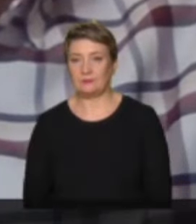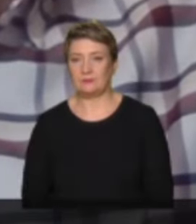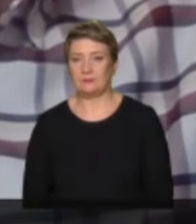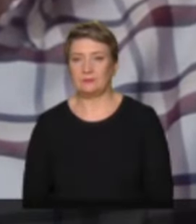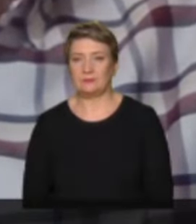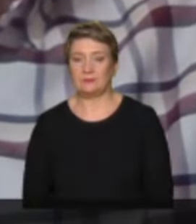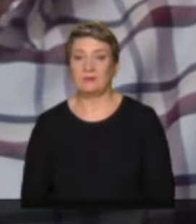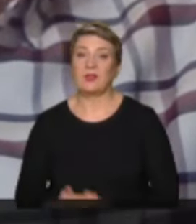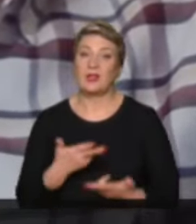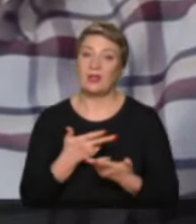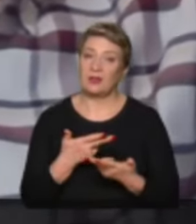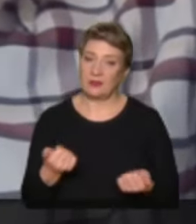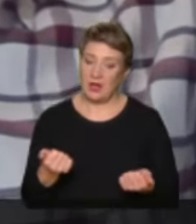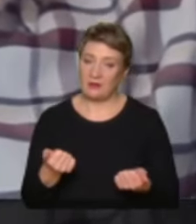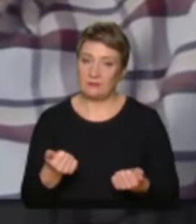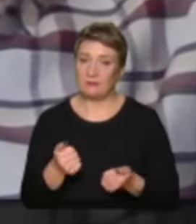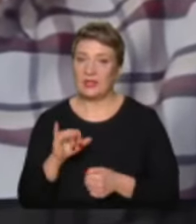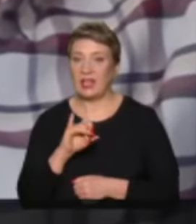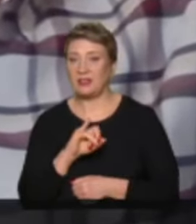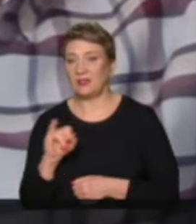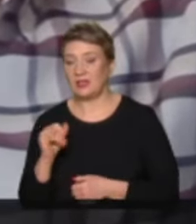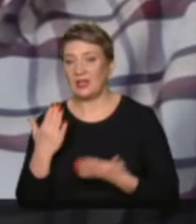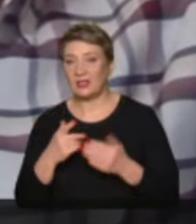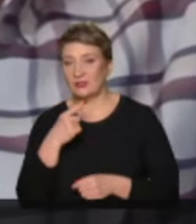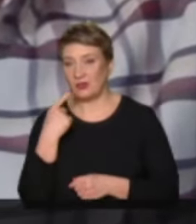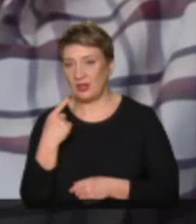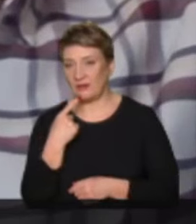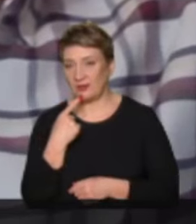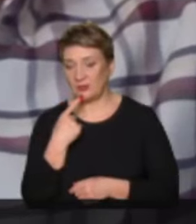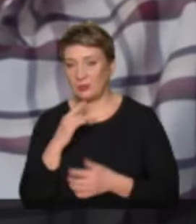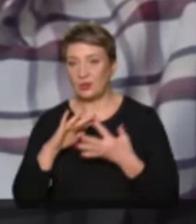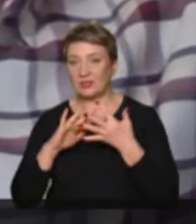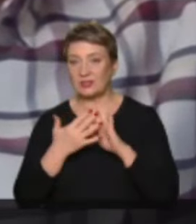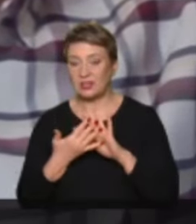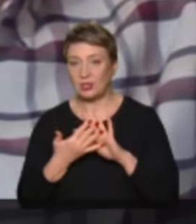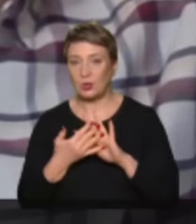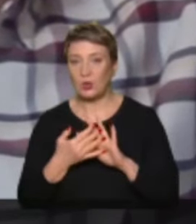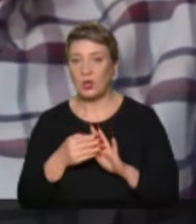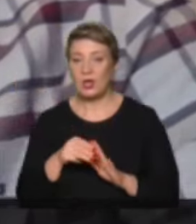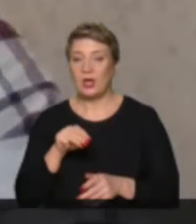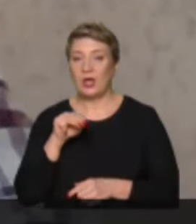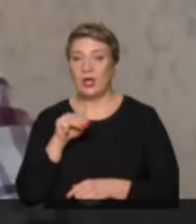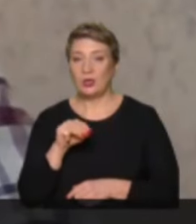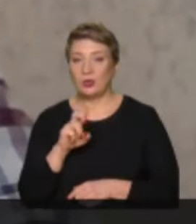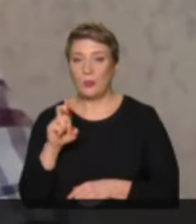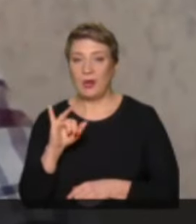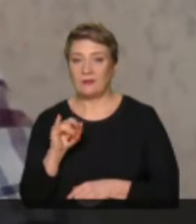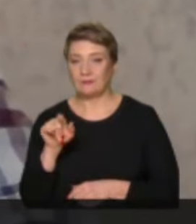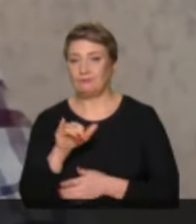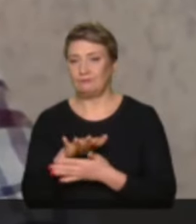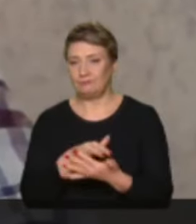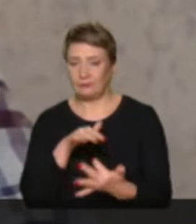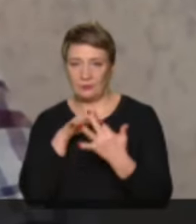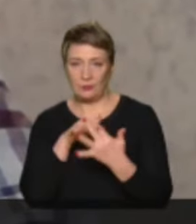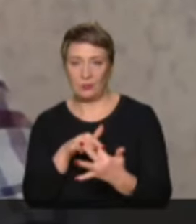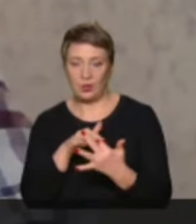і ні. Якщо ми говоримо про село Табаївка, то там на сьогодні відбуваються бойові дії. Це ще,